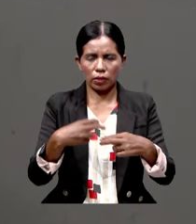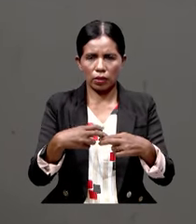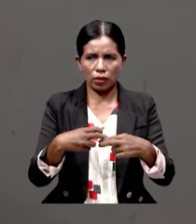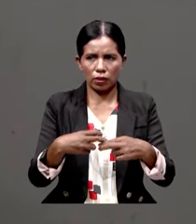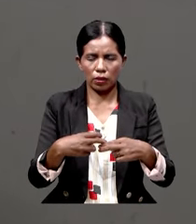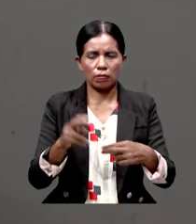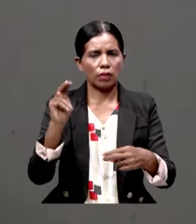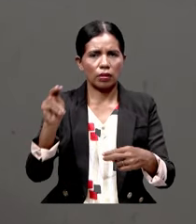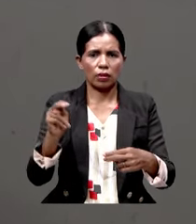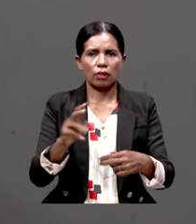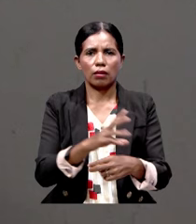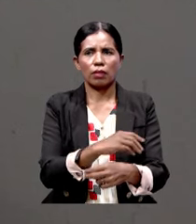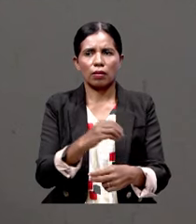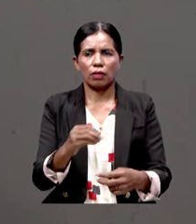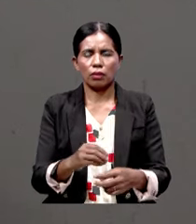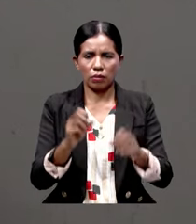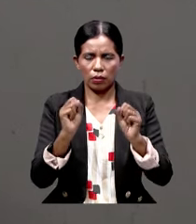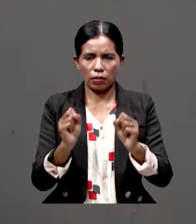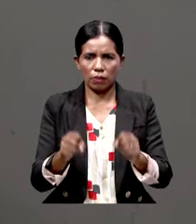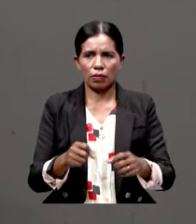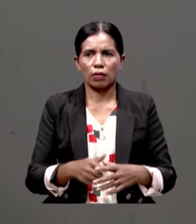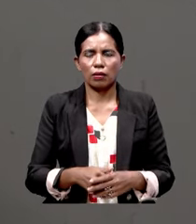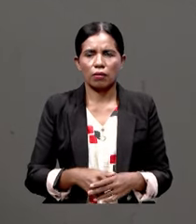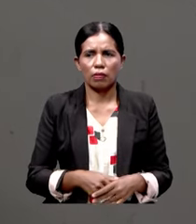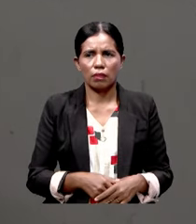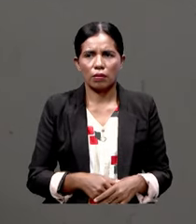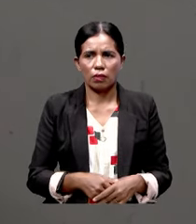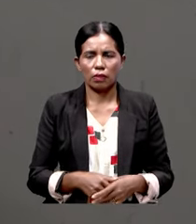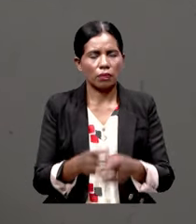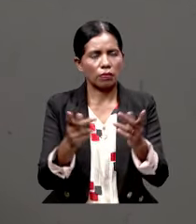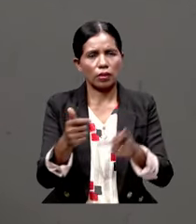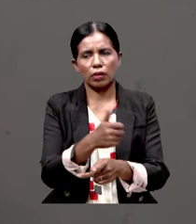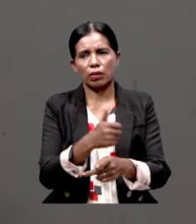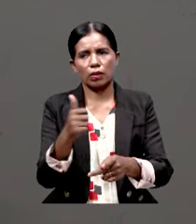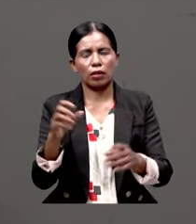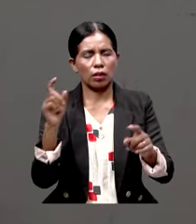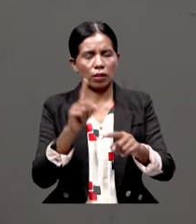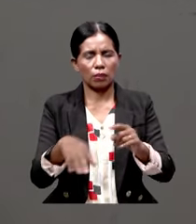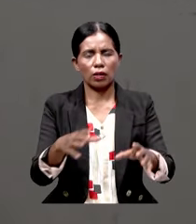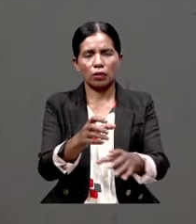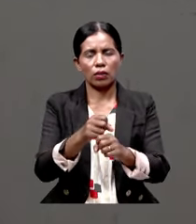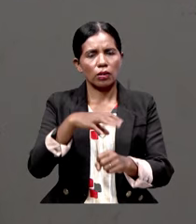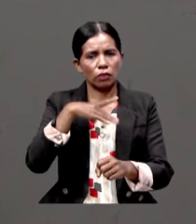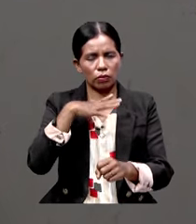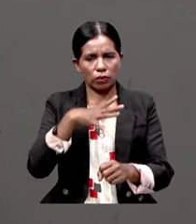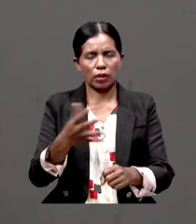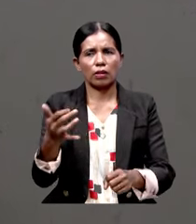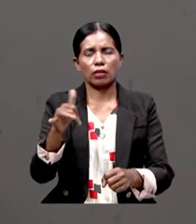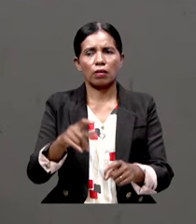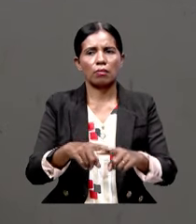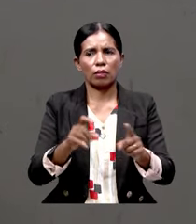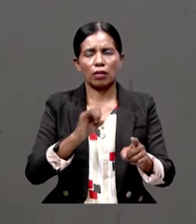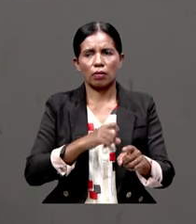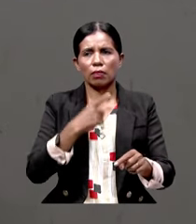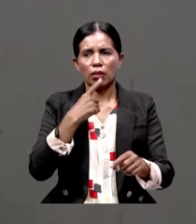bania hodi ia fatin balu ke la vele recupera mai be habela